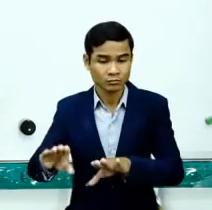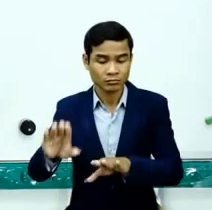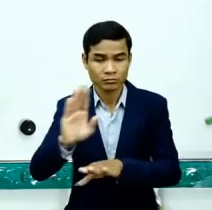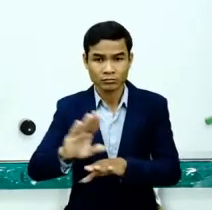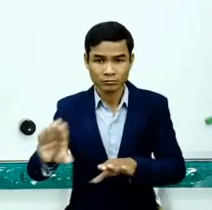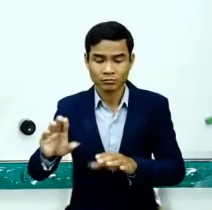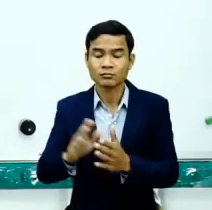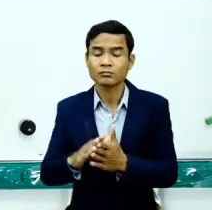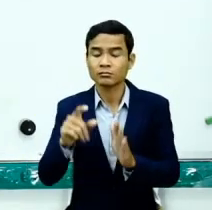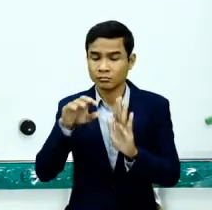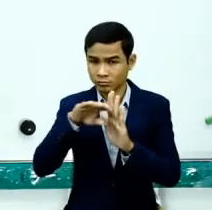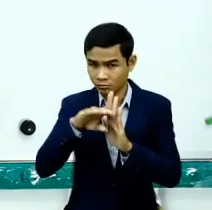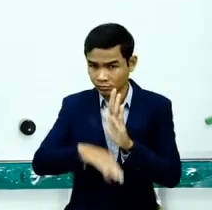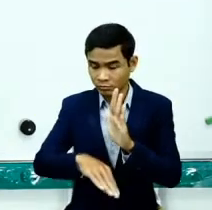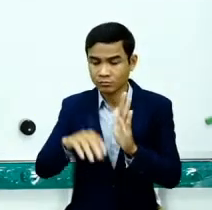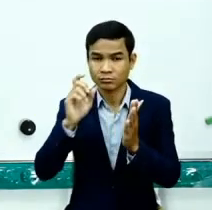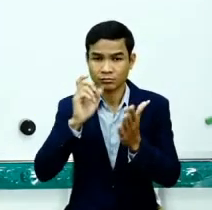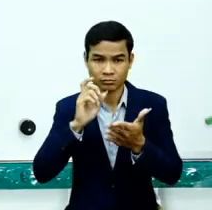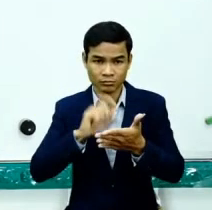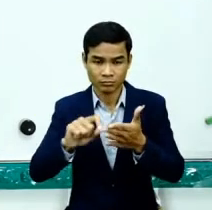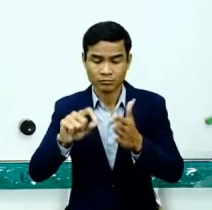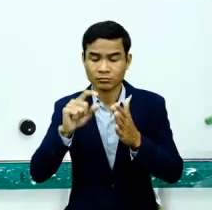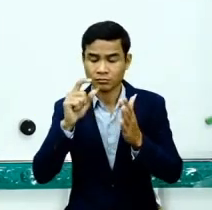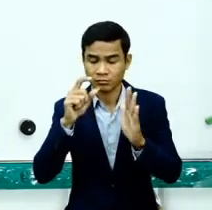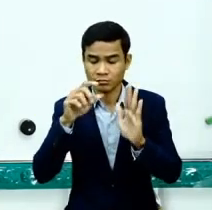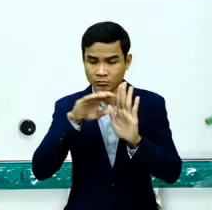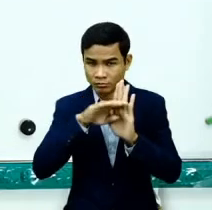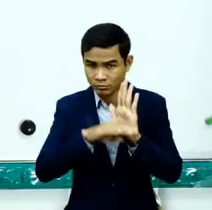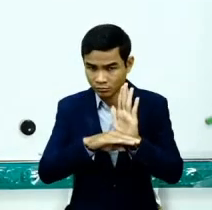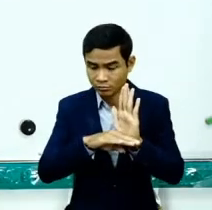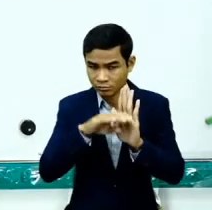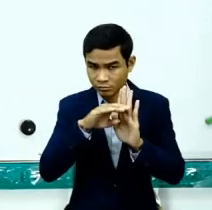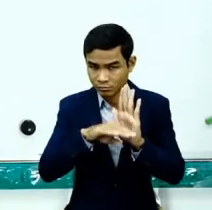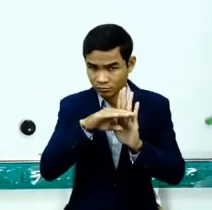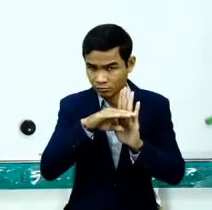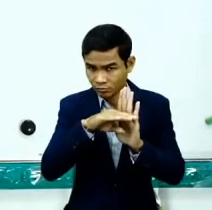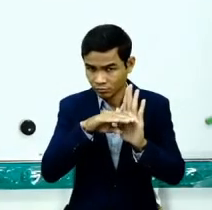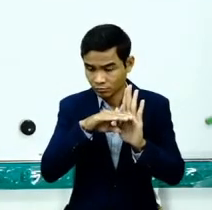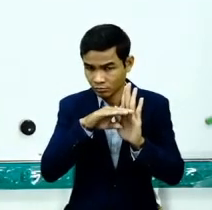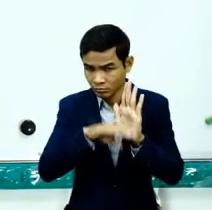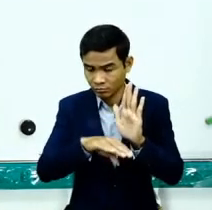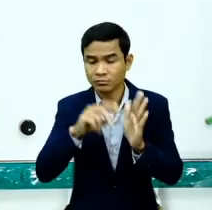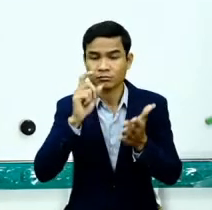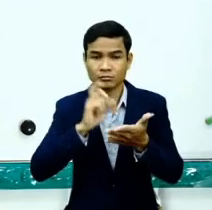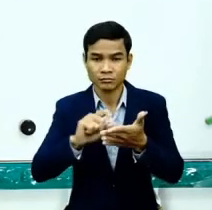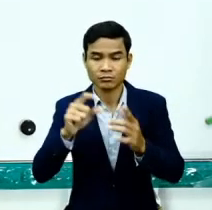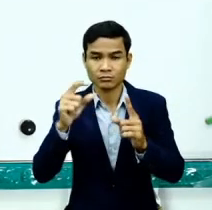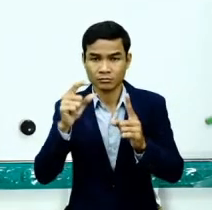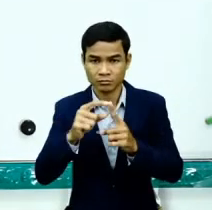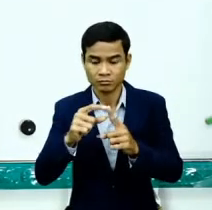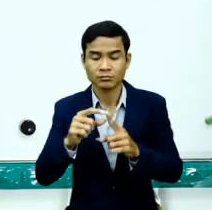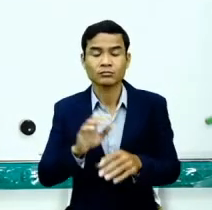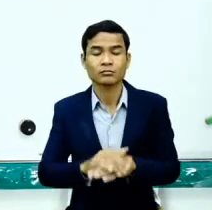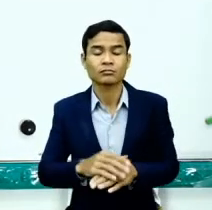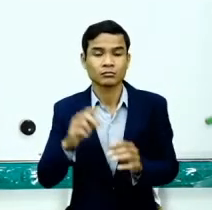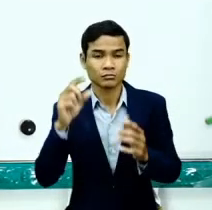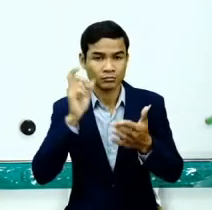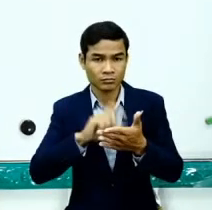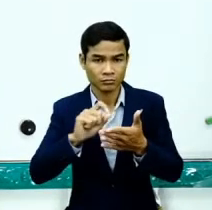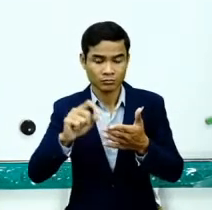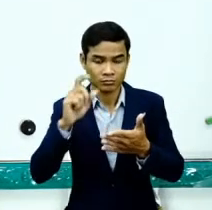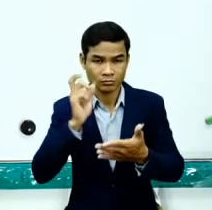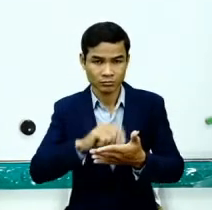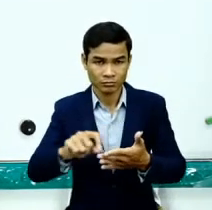luôn ai chà giờ là ai ná hả à lỡ con cho mình tọt mắt con sẽ xe biệt ơ